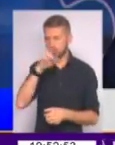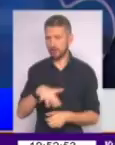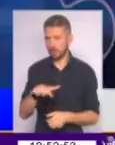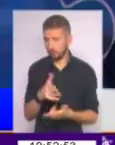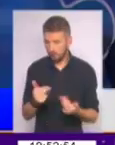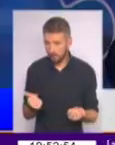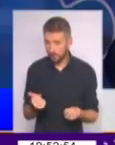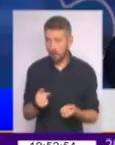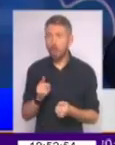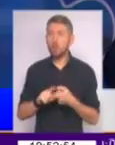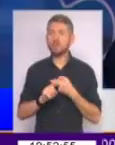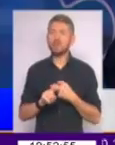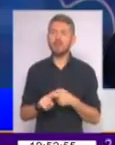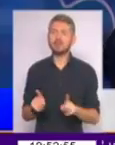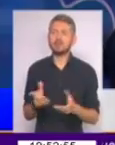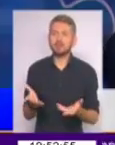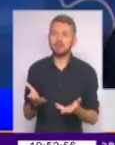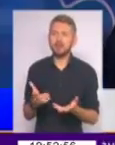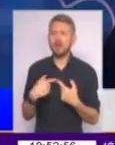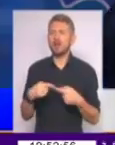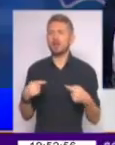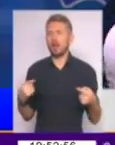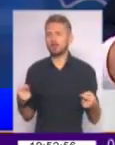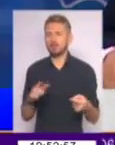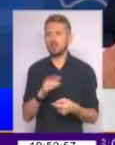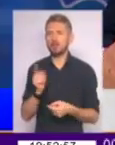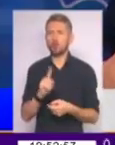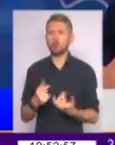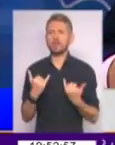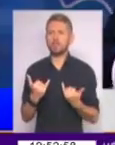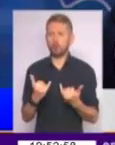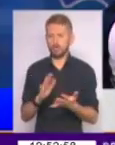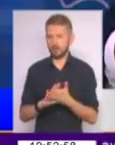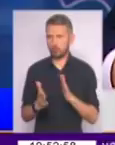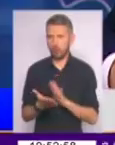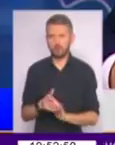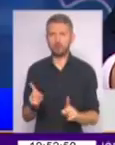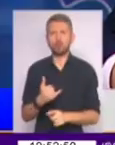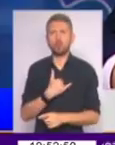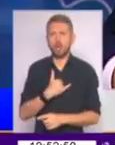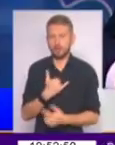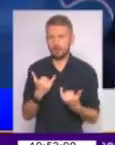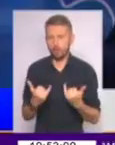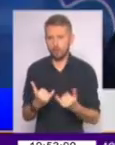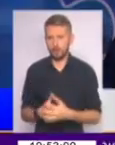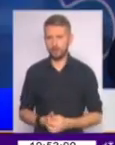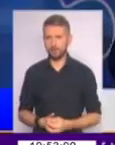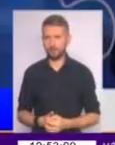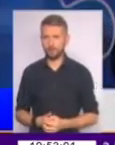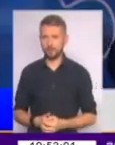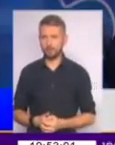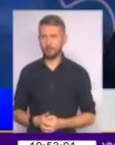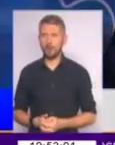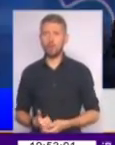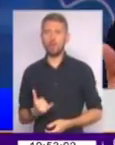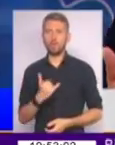вот. Оно связано разным, не то, что с сегодняшней ситуацией, что у нас сегодня. Вот, у